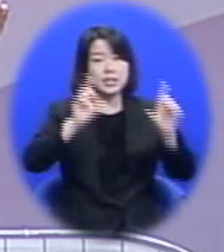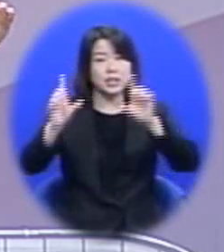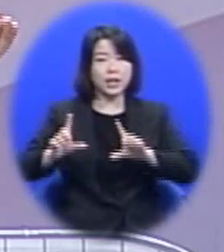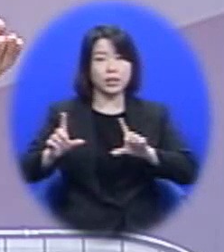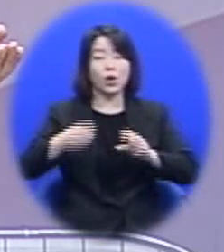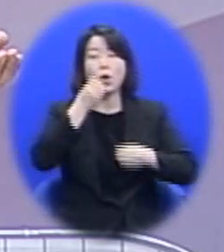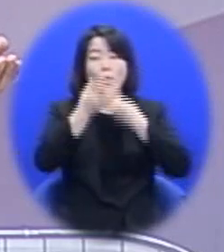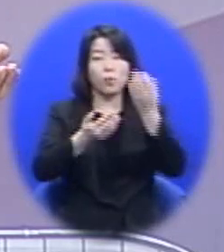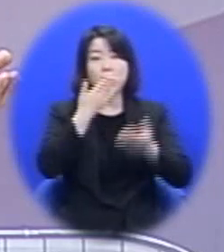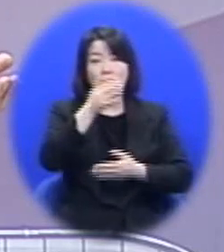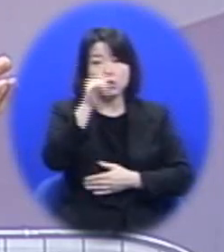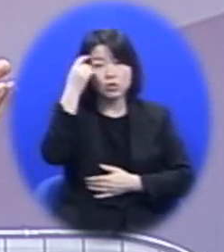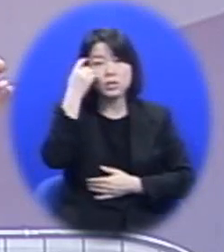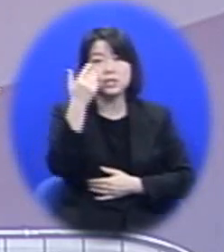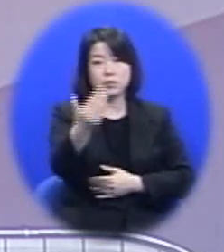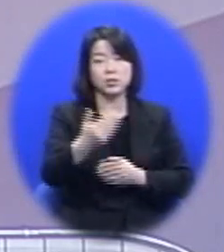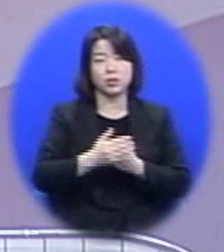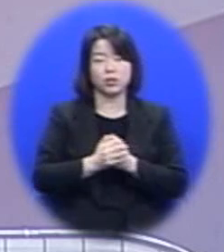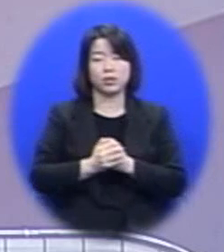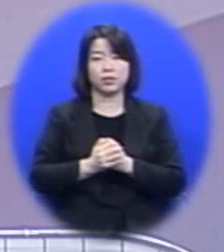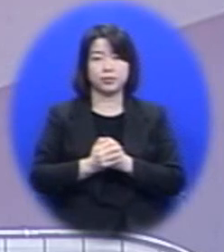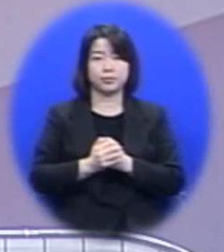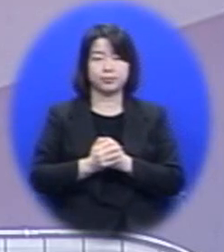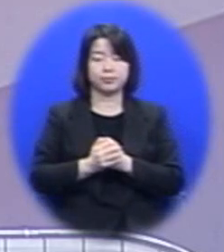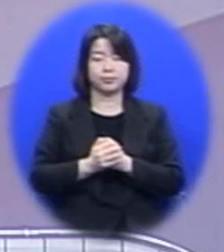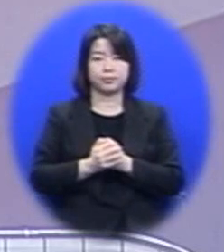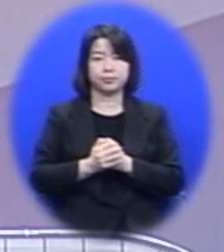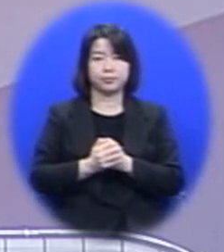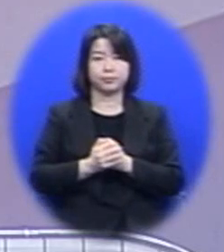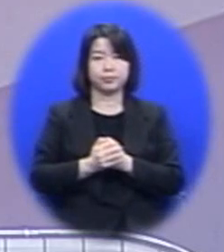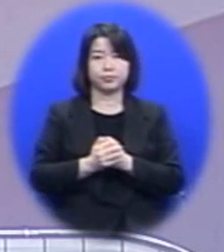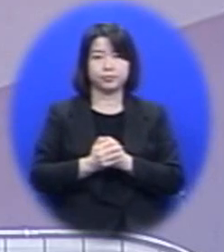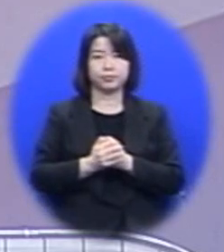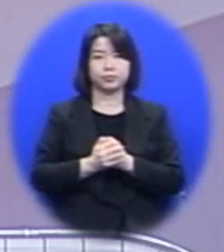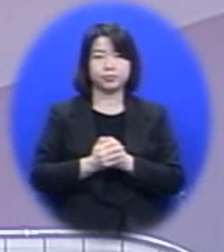그렇게 고백하고 고백할 수 있겠습니까?